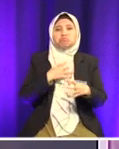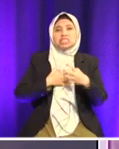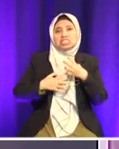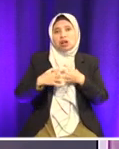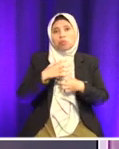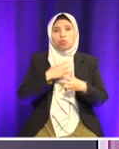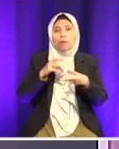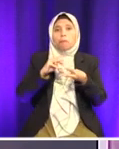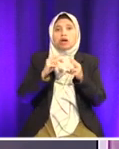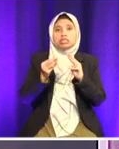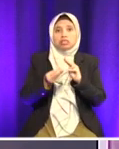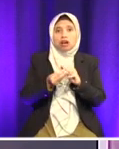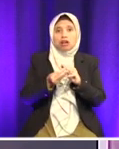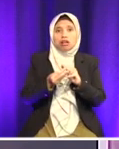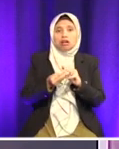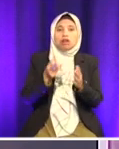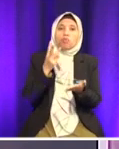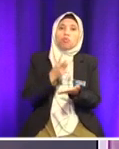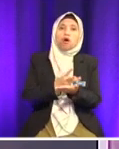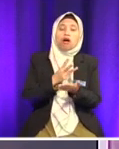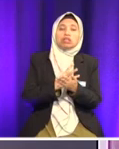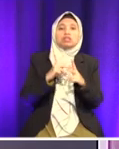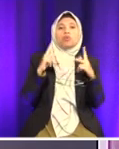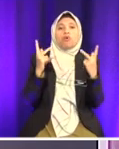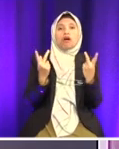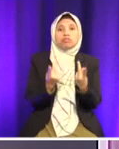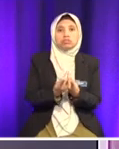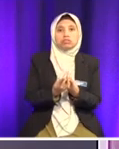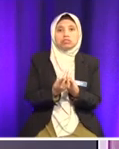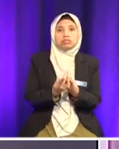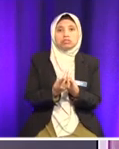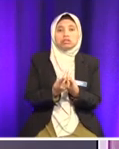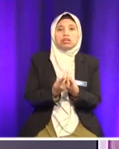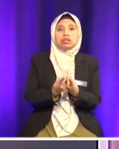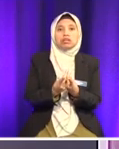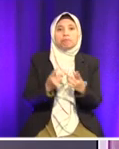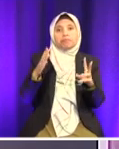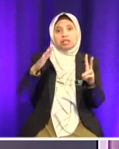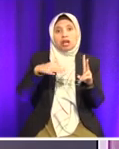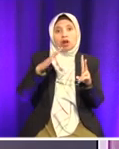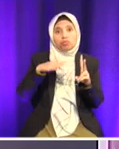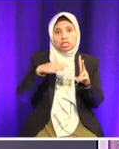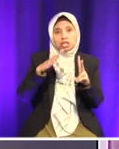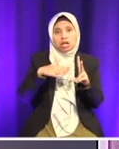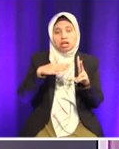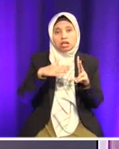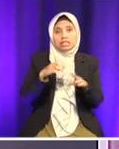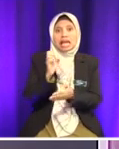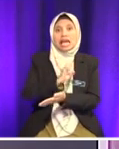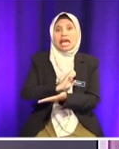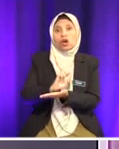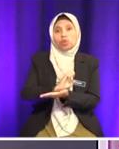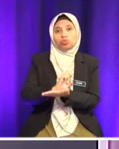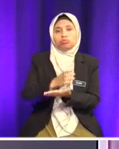bermasalah masalah keuangan masalah keluarga masalah rumah tangga masalah ekonomi macam-macam